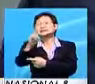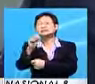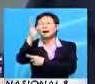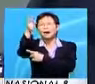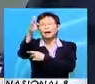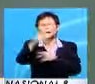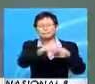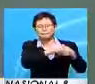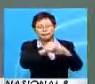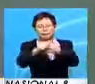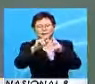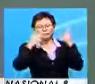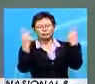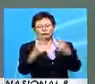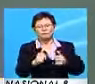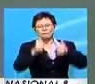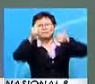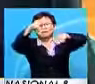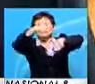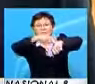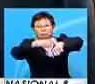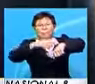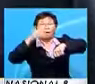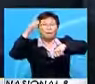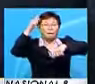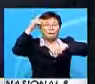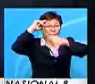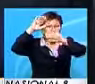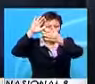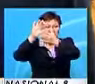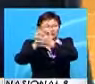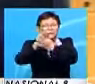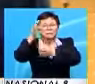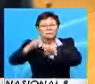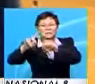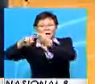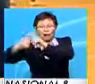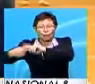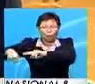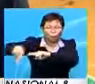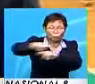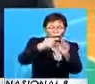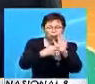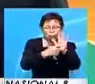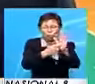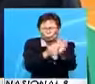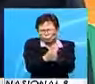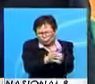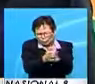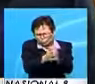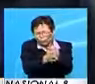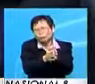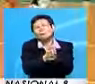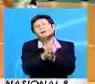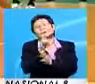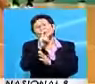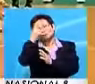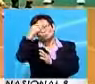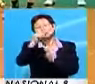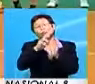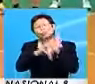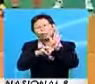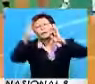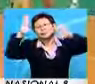bakal memimpin pasukan buat pertama kalinya, yakin jika rakan sepasukan menunjukkan kesungguhan untuk mewakili